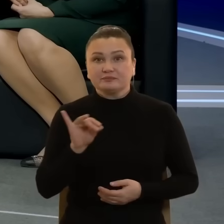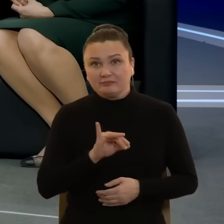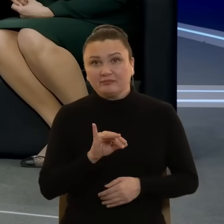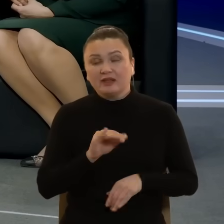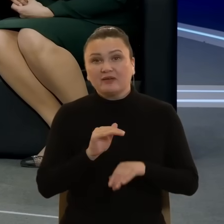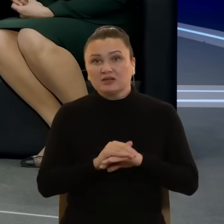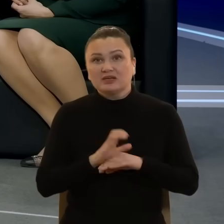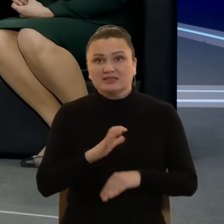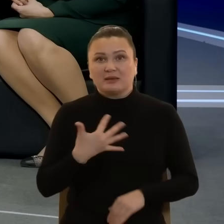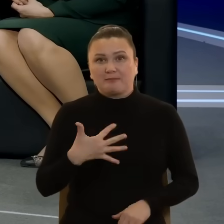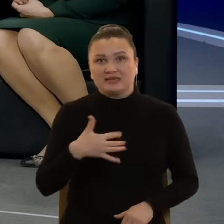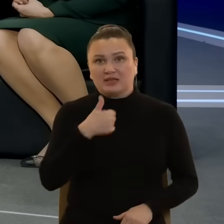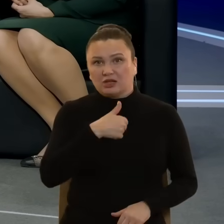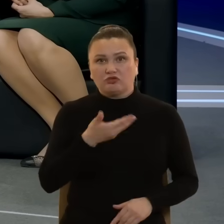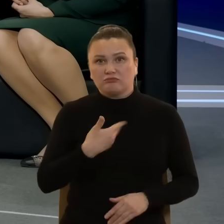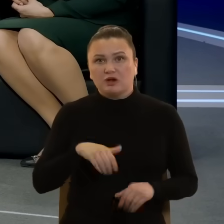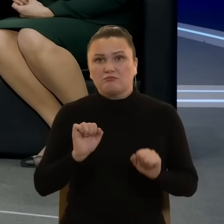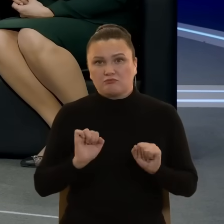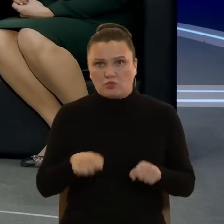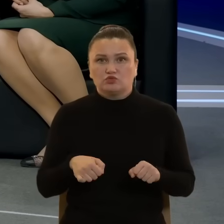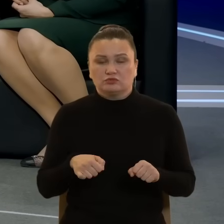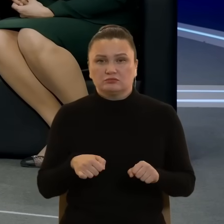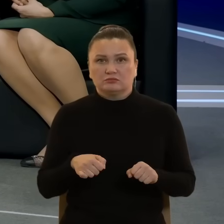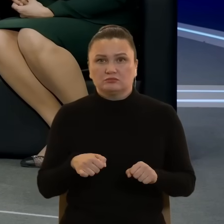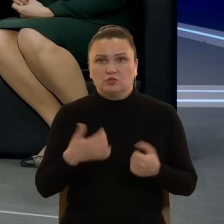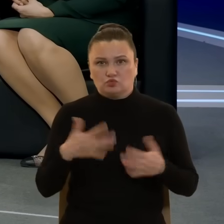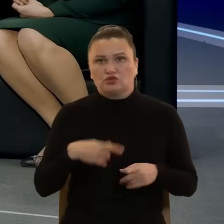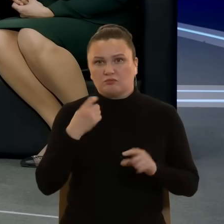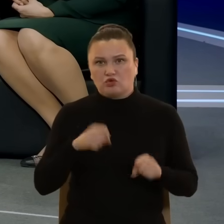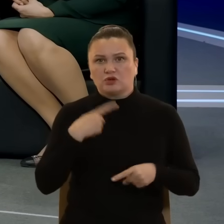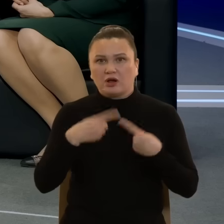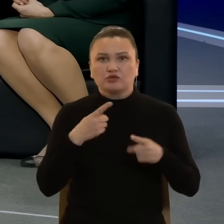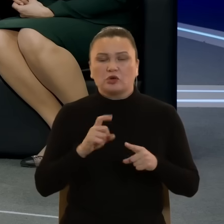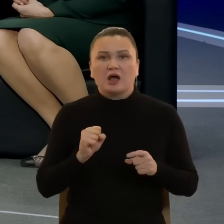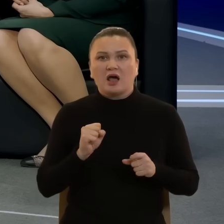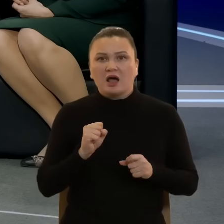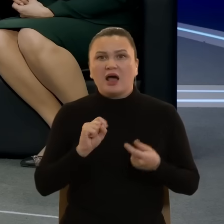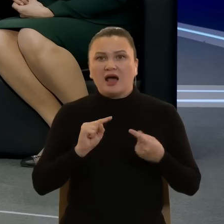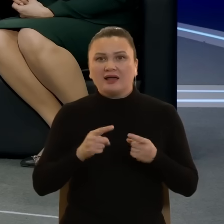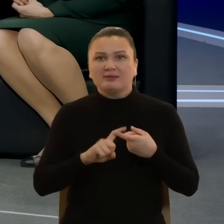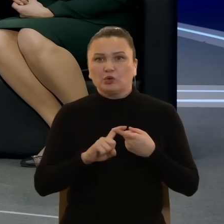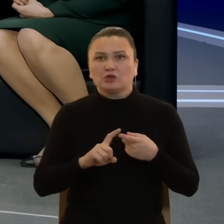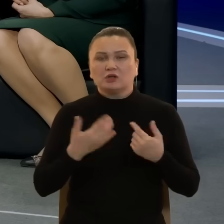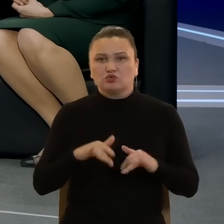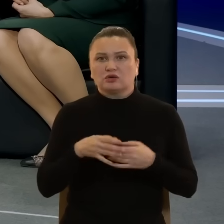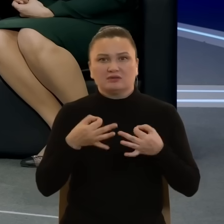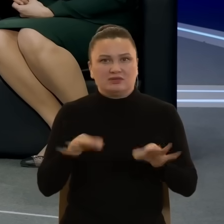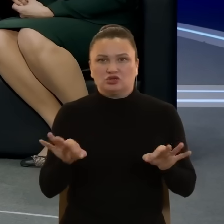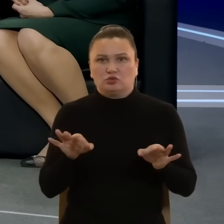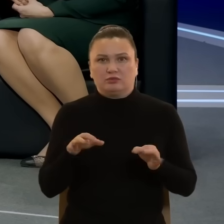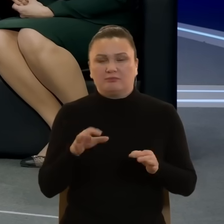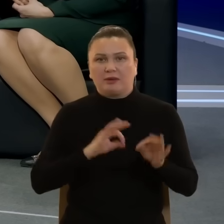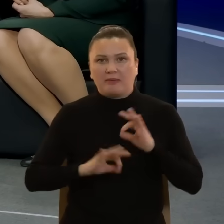дела, с 50-х годов мы можем вполне осознанно говорить о том, что антибиотики стали доступными препаратами,